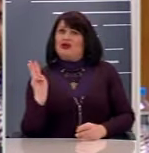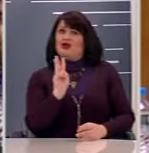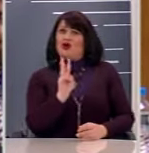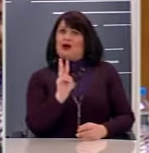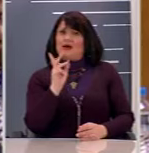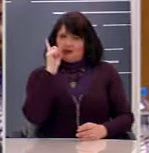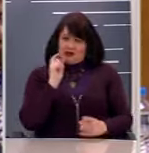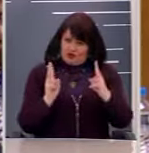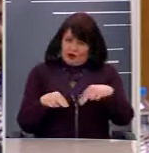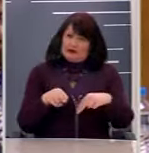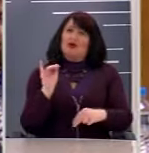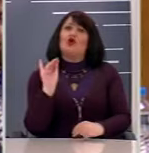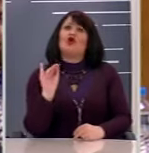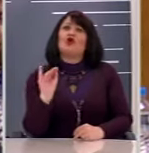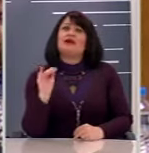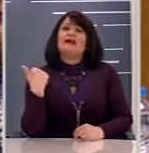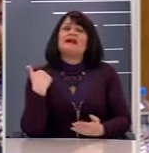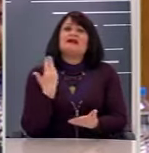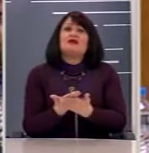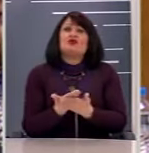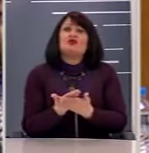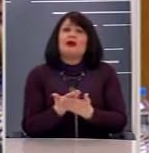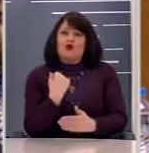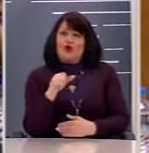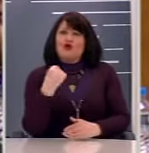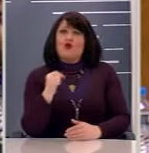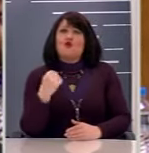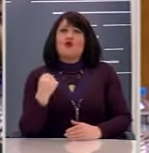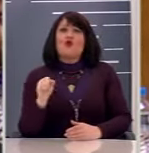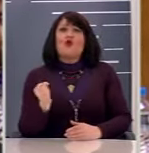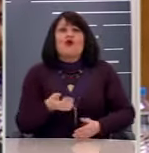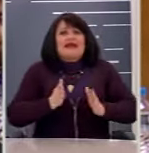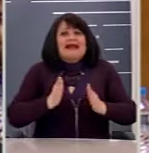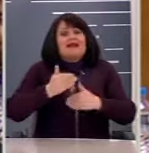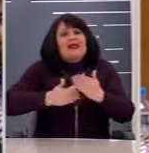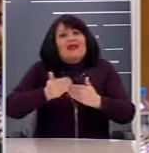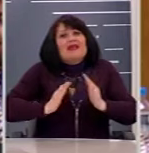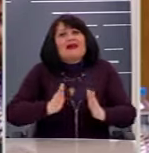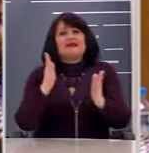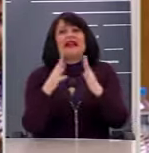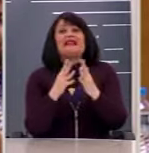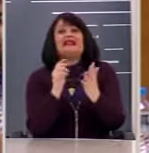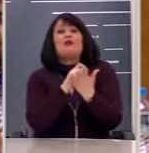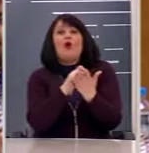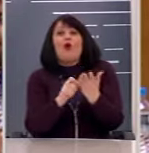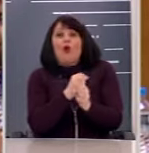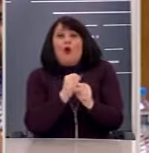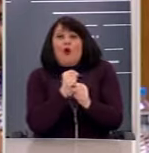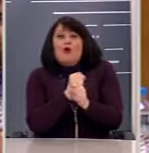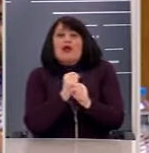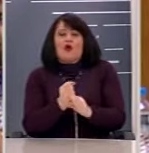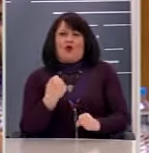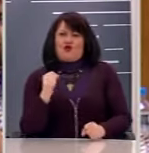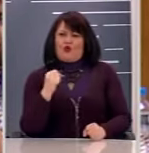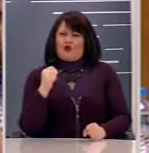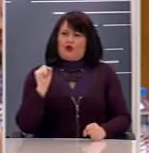ξέρετε. Να δείτε τι προέβαλαν, τι αντιρρήσεις προέβαλαν για να προχωρήσει η διαδικασία της τιμολόγησης. Έλεξε